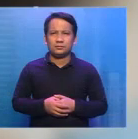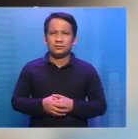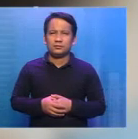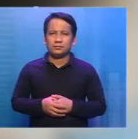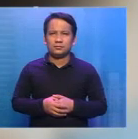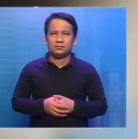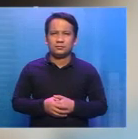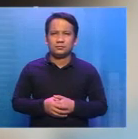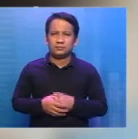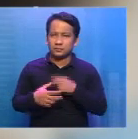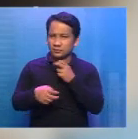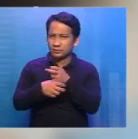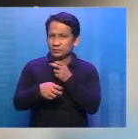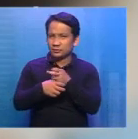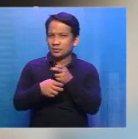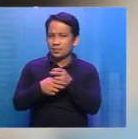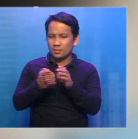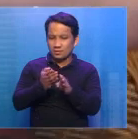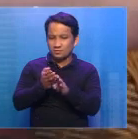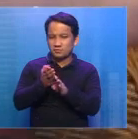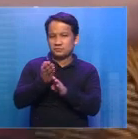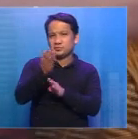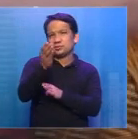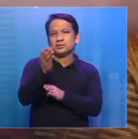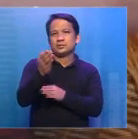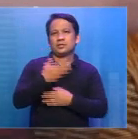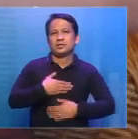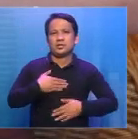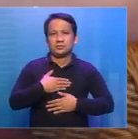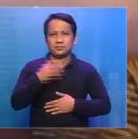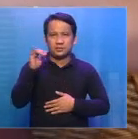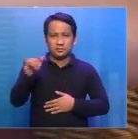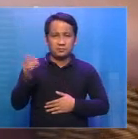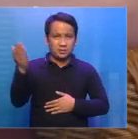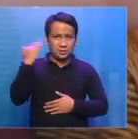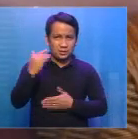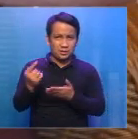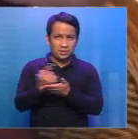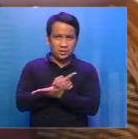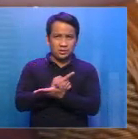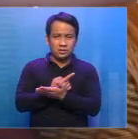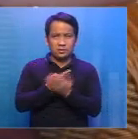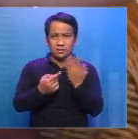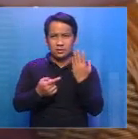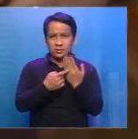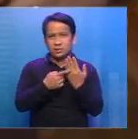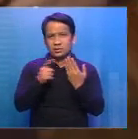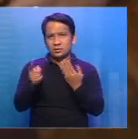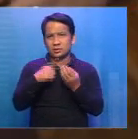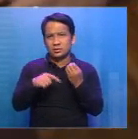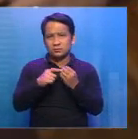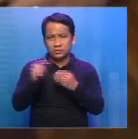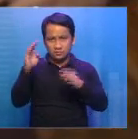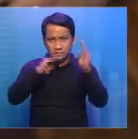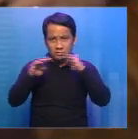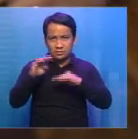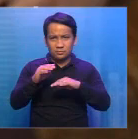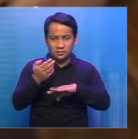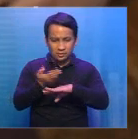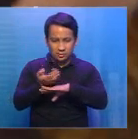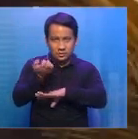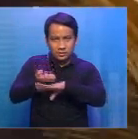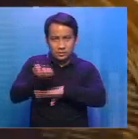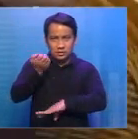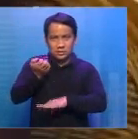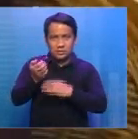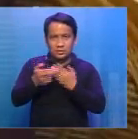kalubakan daan patungong happily ever after. Matapos ma-engage last 12-12, umusbong ang issue tungkol sa engagement ring